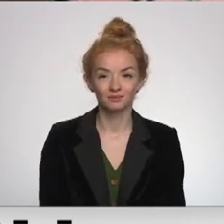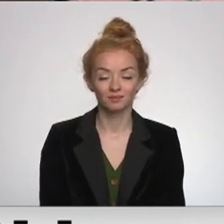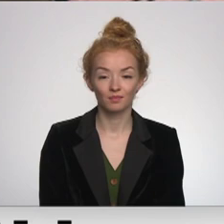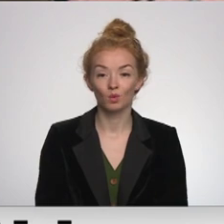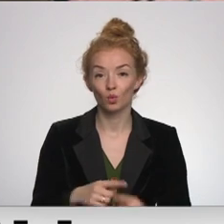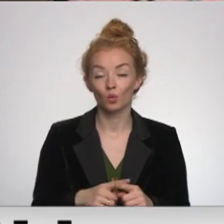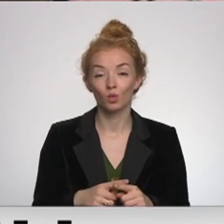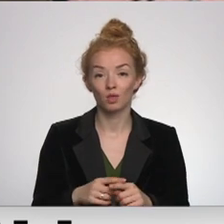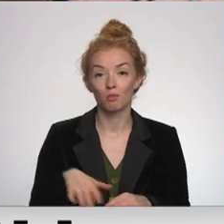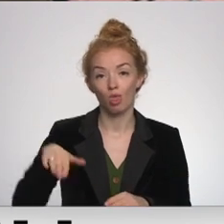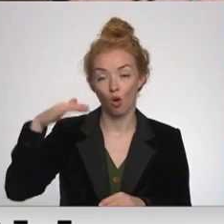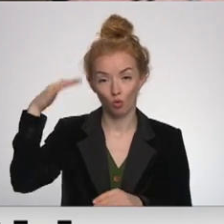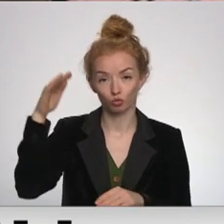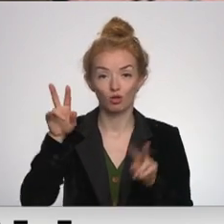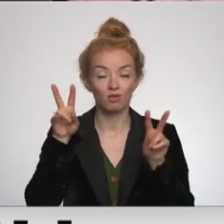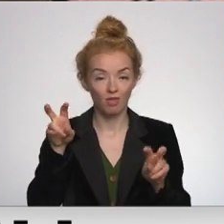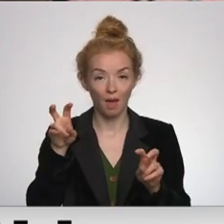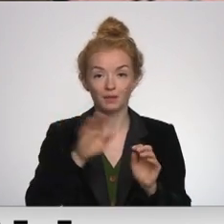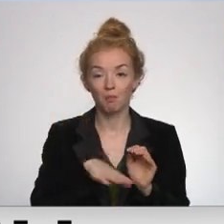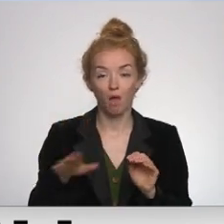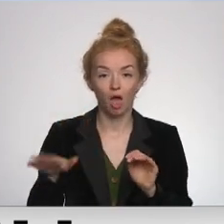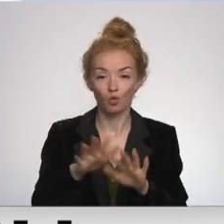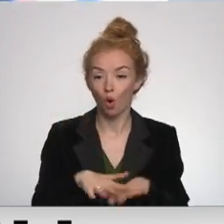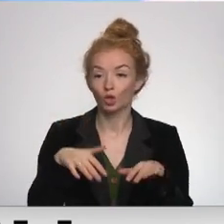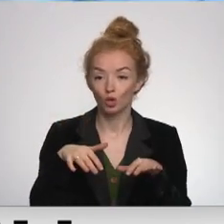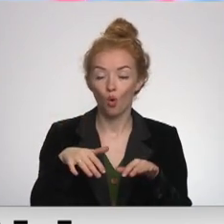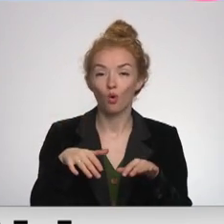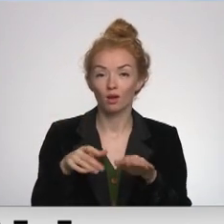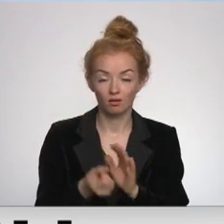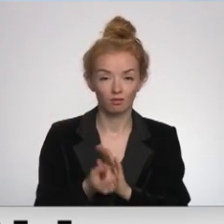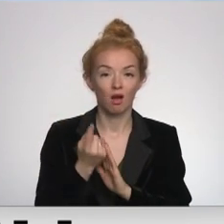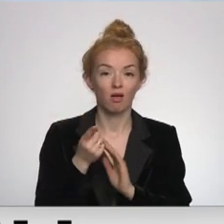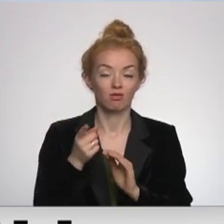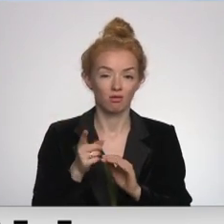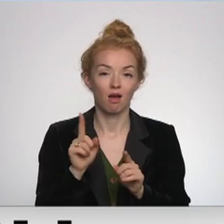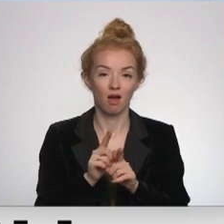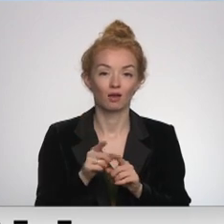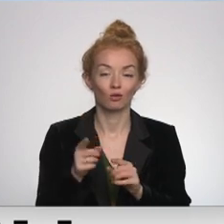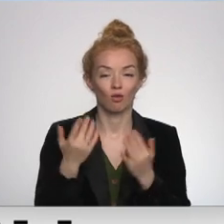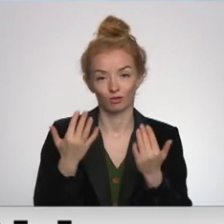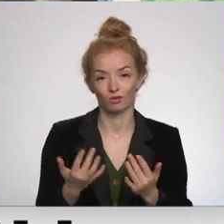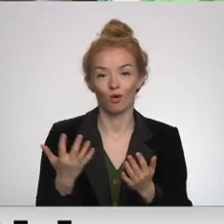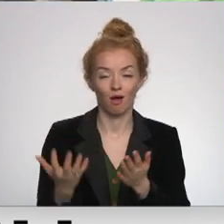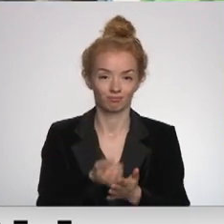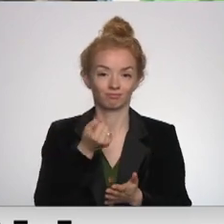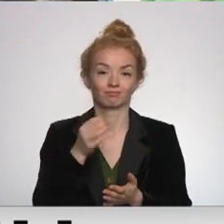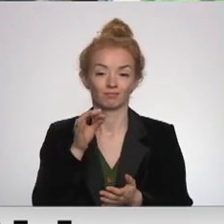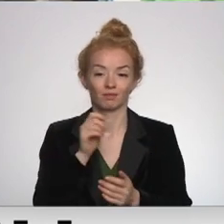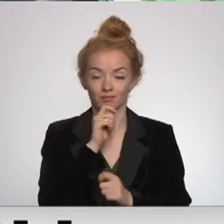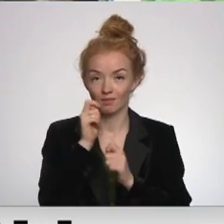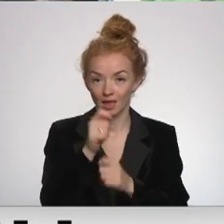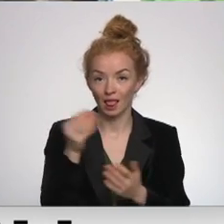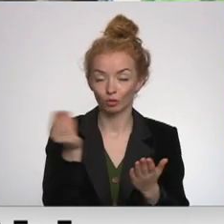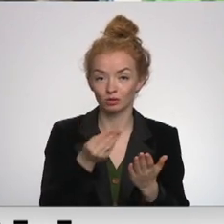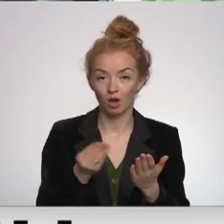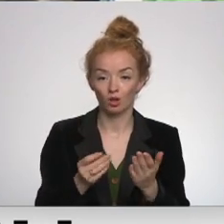Un lielā mērā pieaugušo tēmas bērnu auditorijai ir tas, kas raksturo Godalgas ieguvušos darbus un autors. Piemēram,